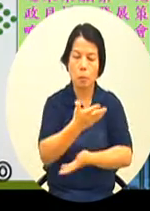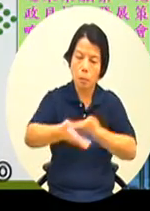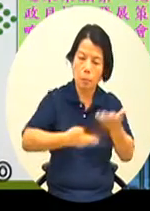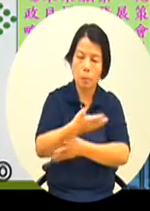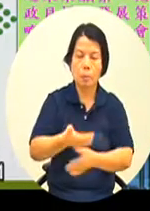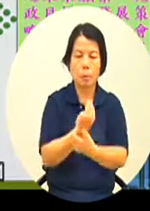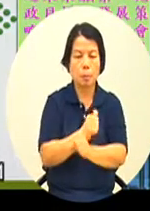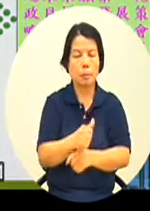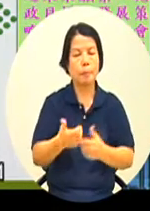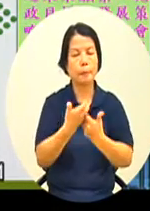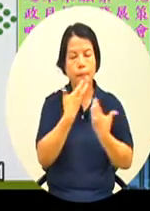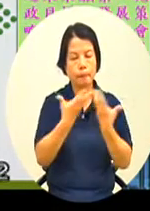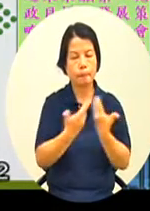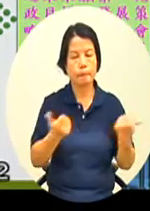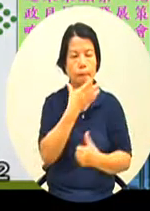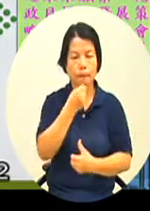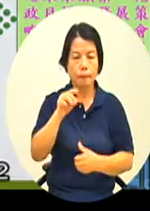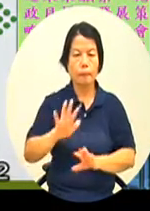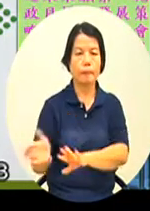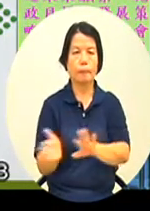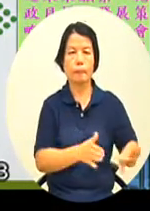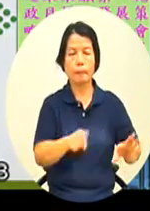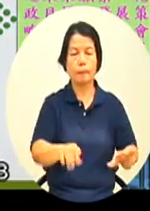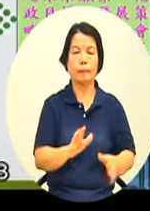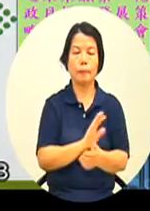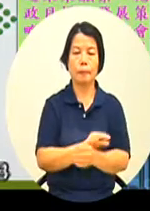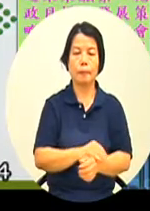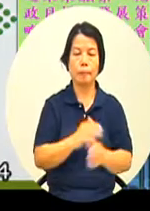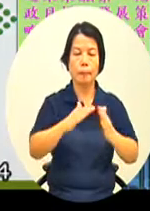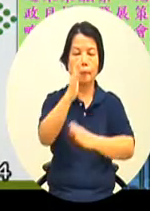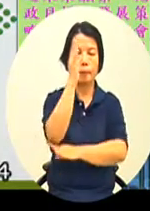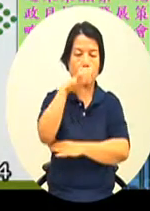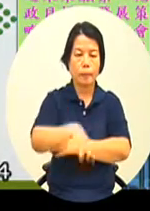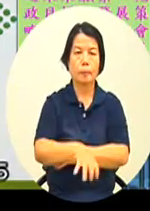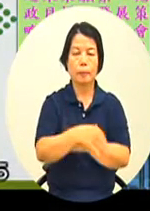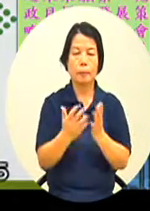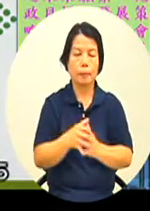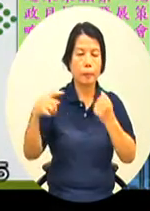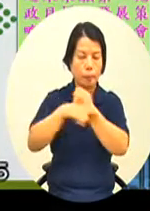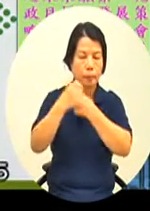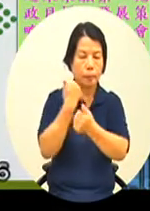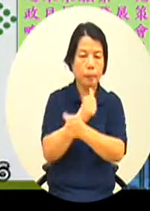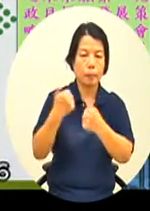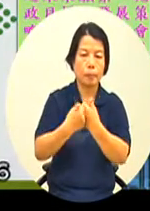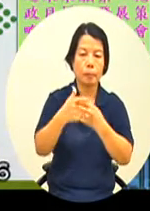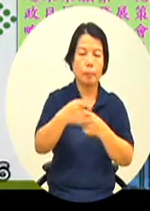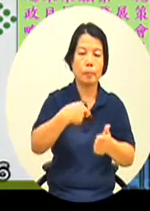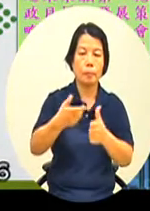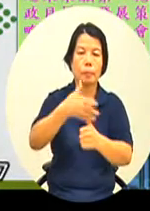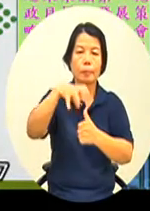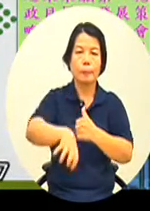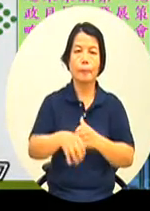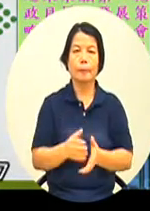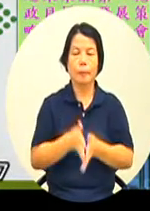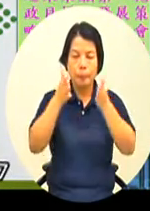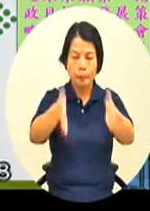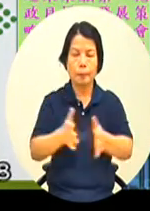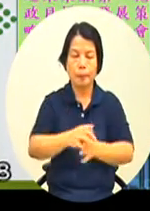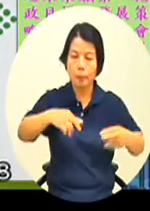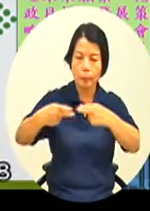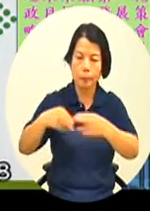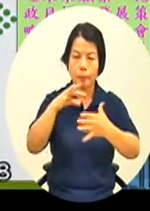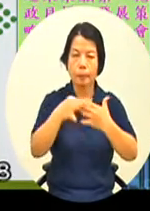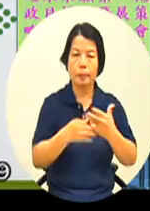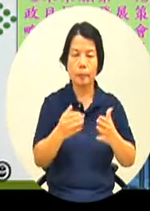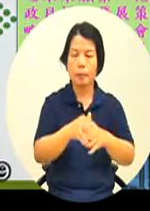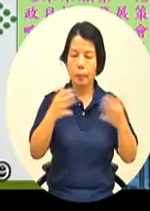享。那目前我们府里面，包括我们研考会还有教育局，针对改制方面都